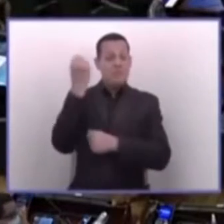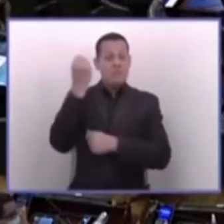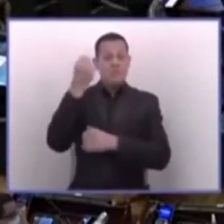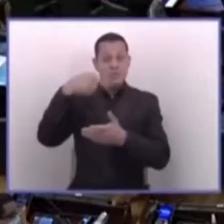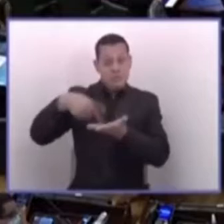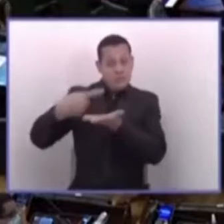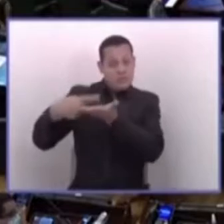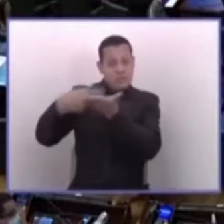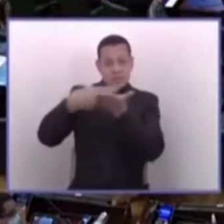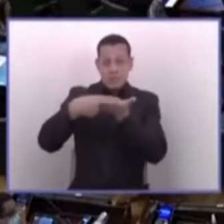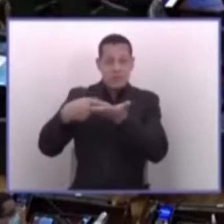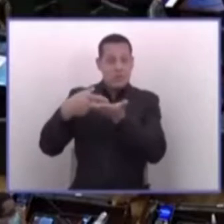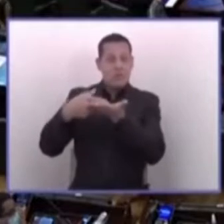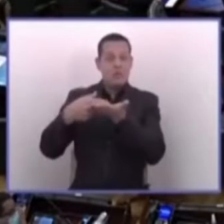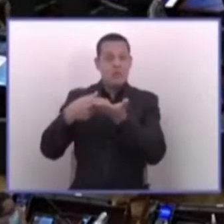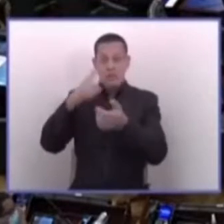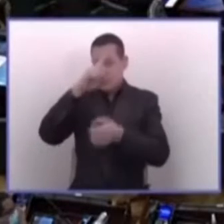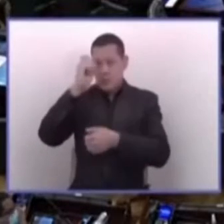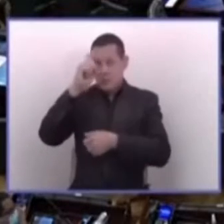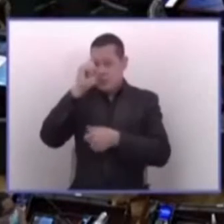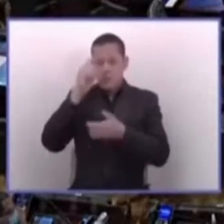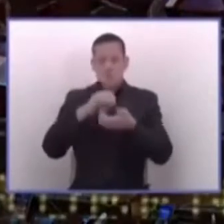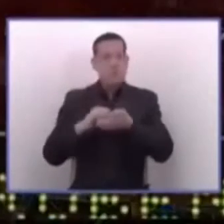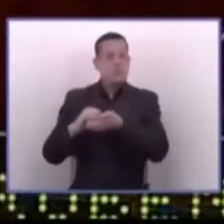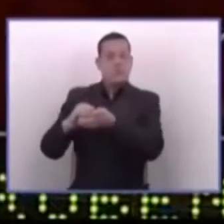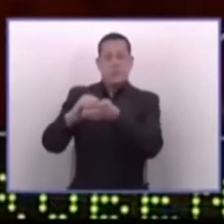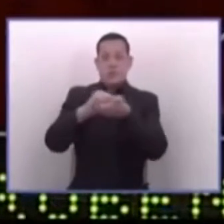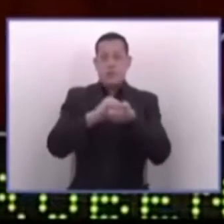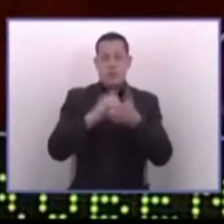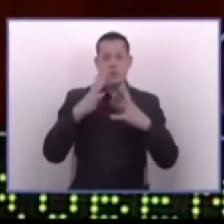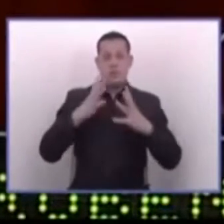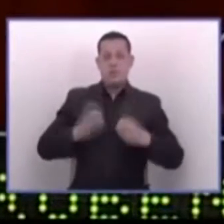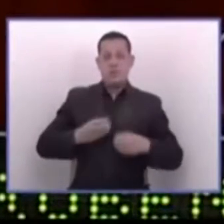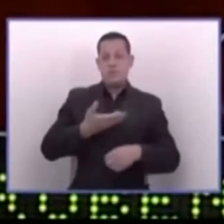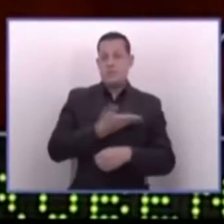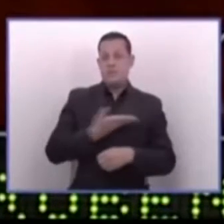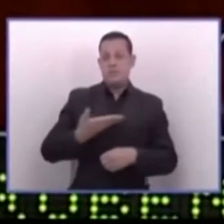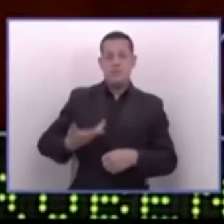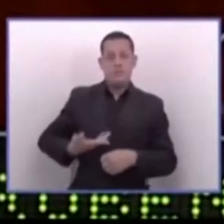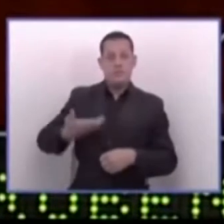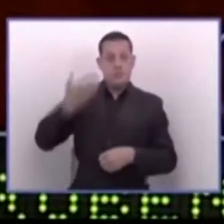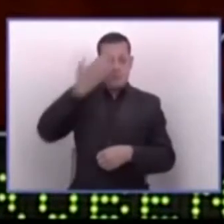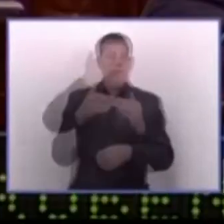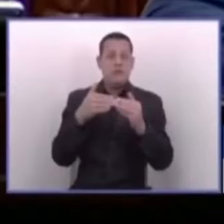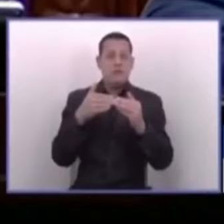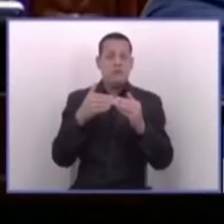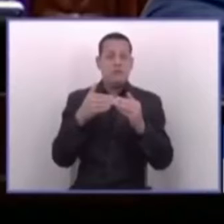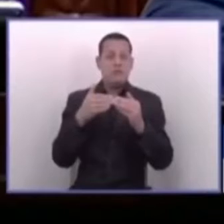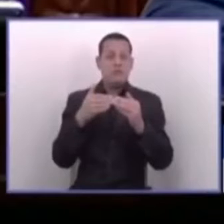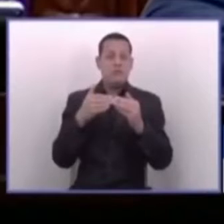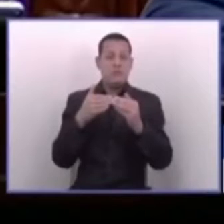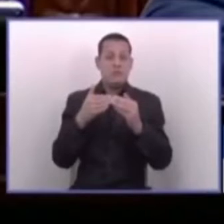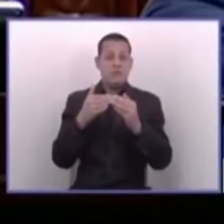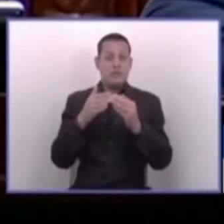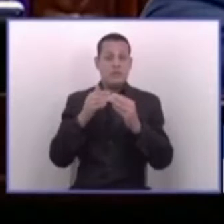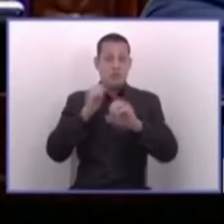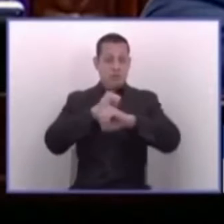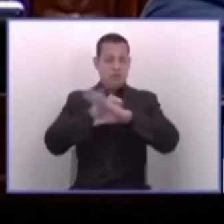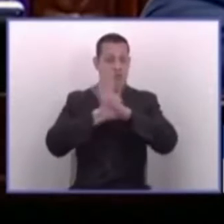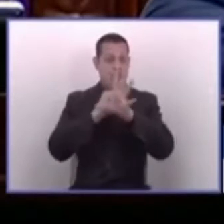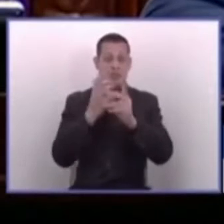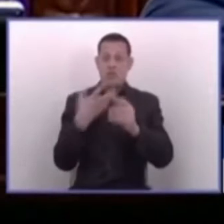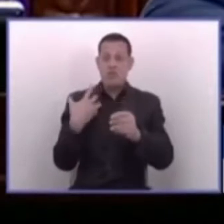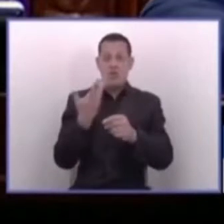đình chỉ một số quyền theo hiến pháp để trấn áp các băng nhóm buôn bán ma túy và tống tiền, đồng thời tăng án tù cho các thành viên của các tổ chức tội